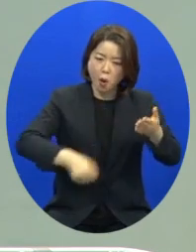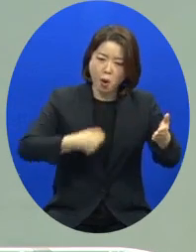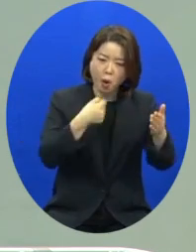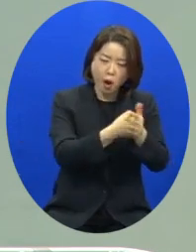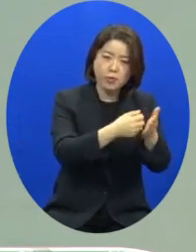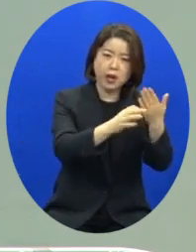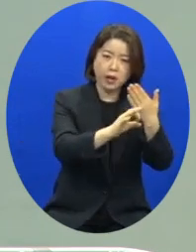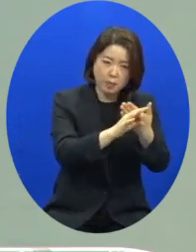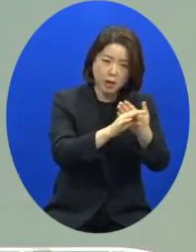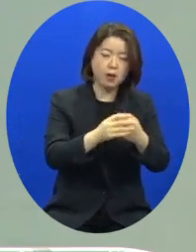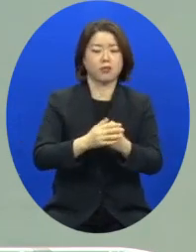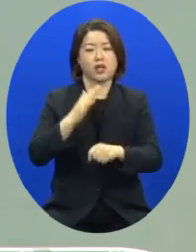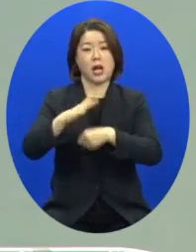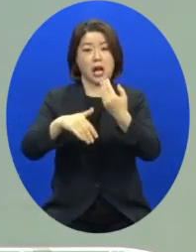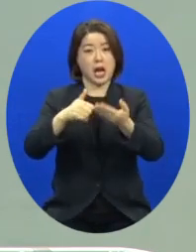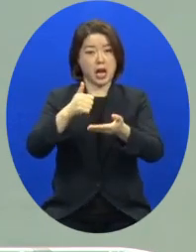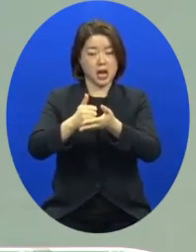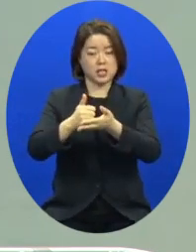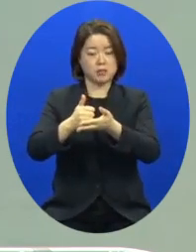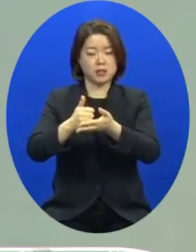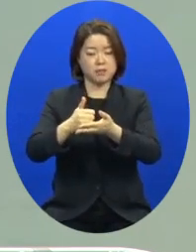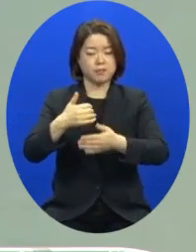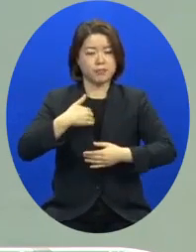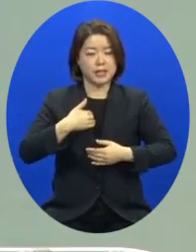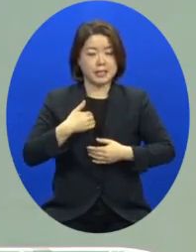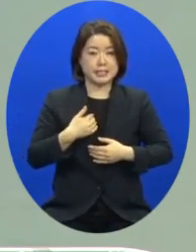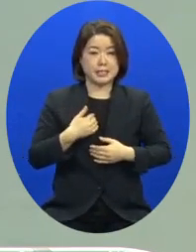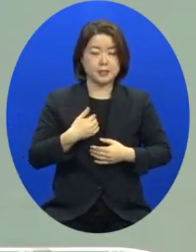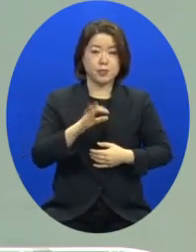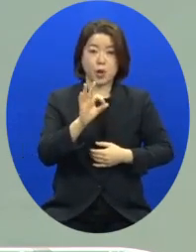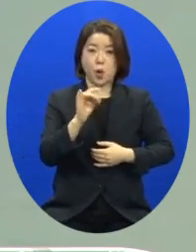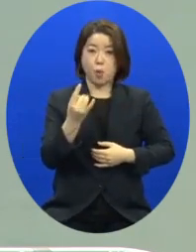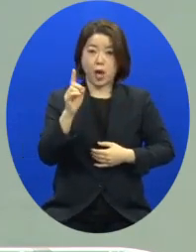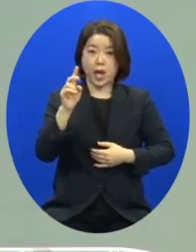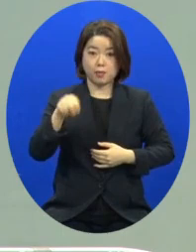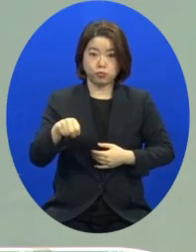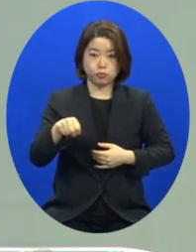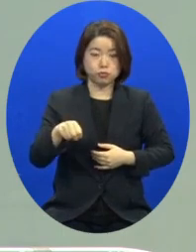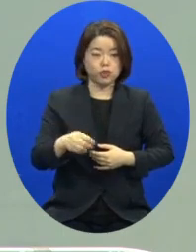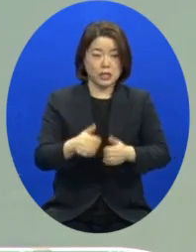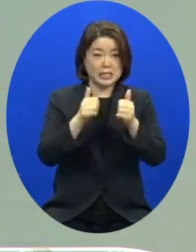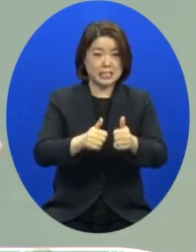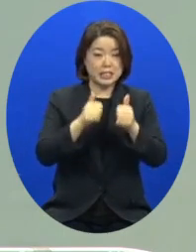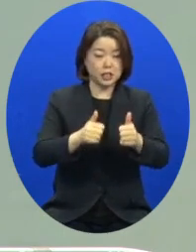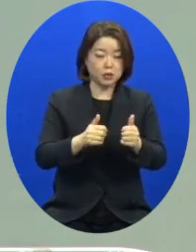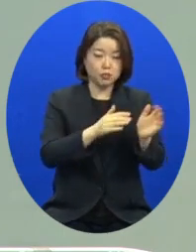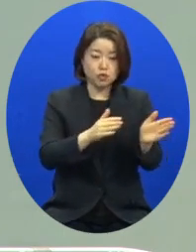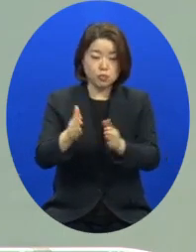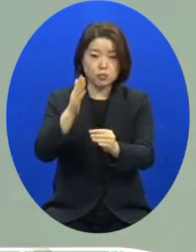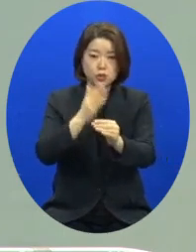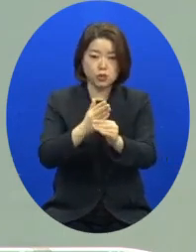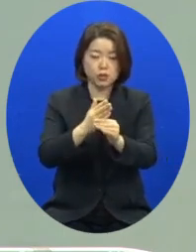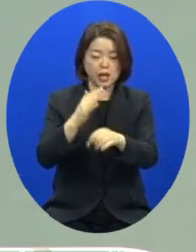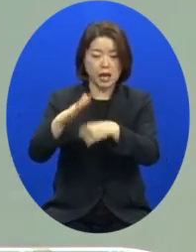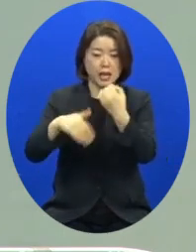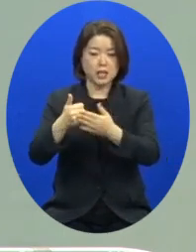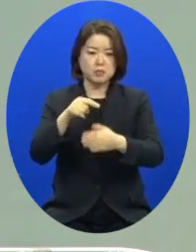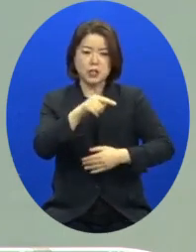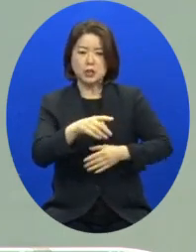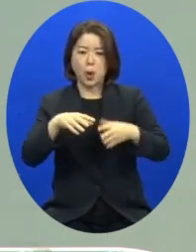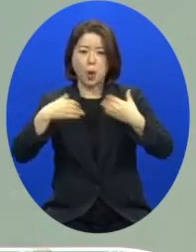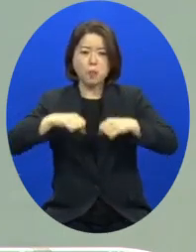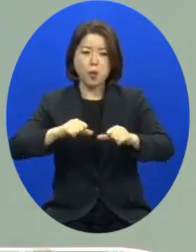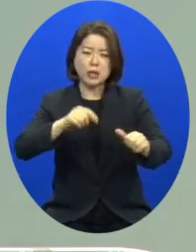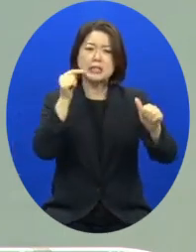하나님께서 자기가 지금 외무고시를 준비하고 있는데 그 외무고시 준비하는 것을 포기하라 하면